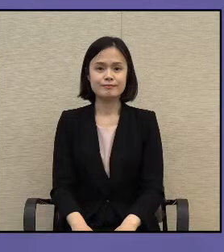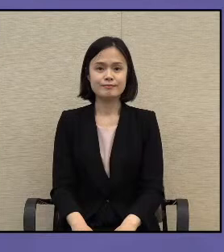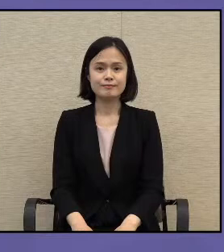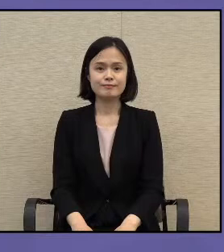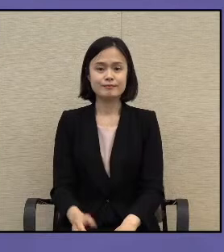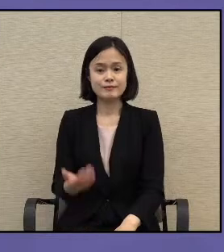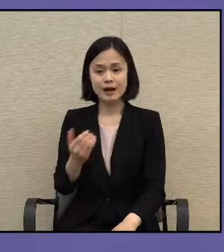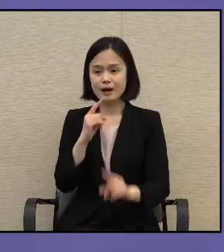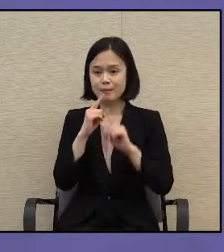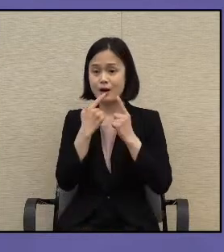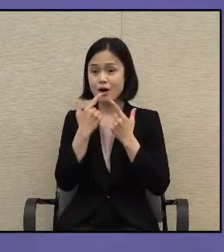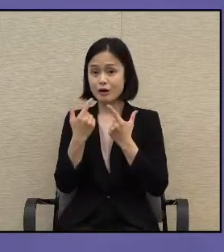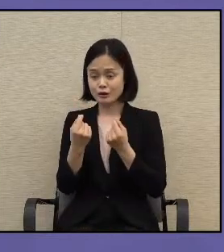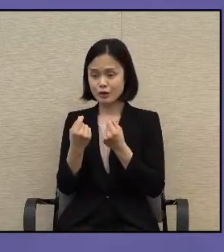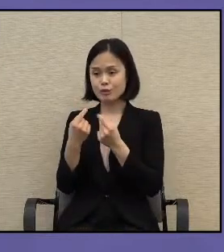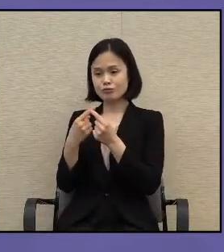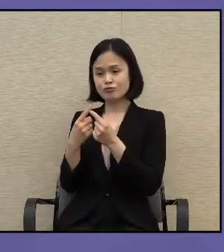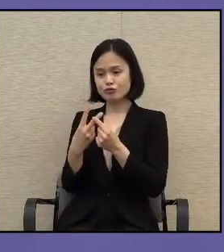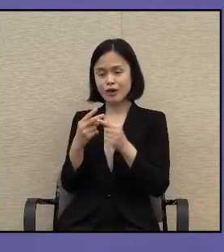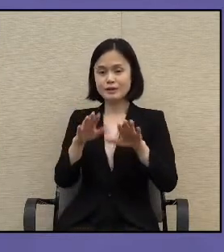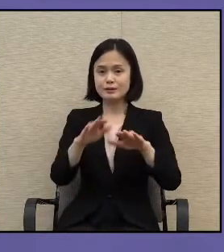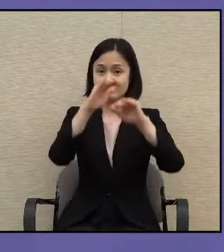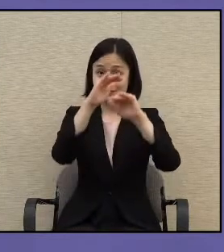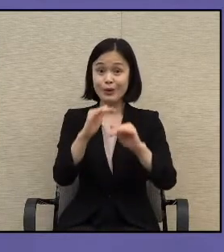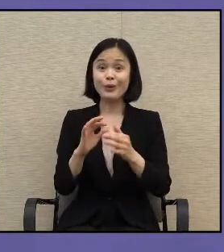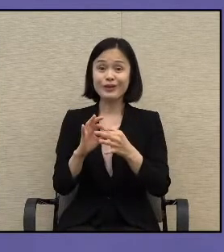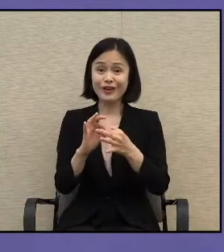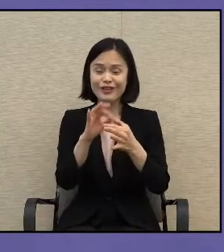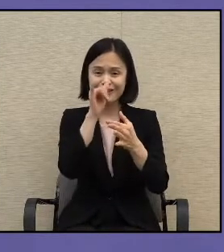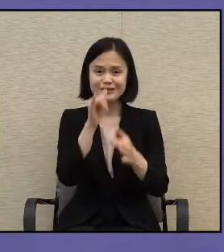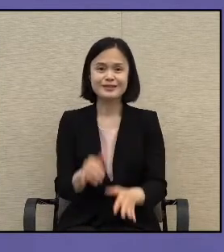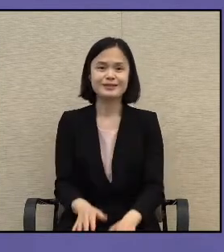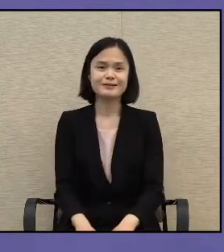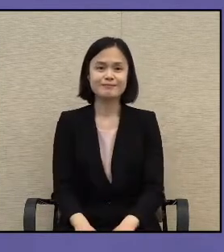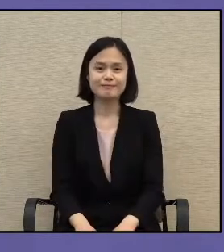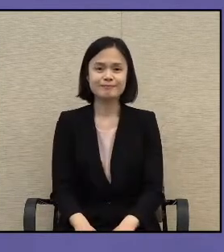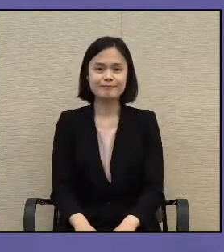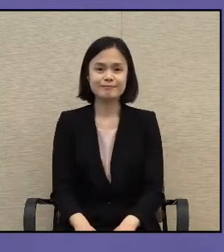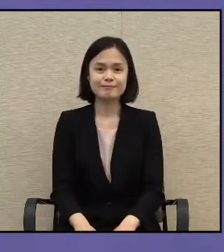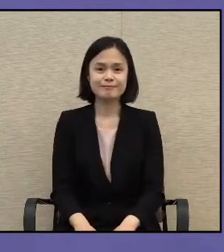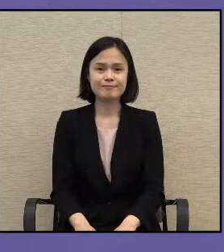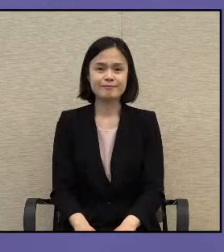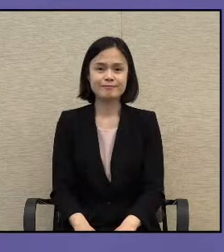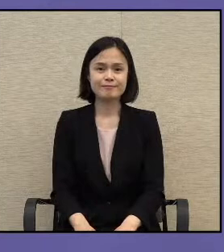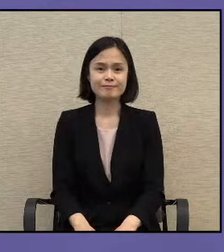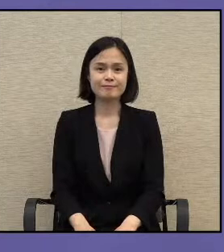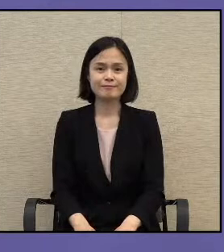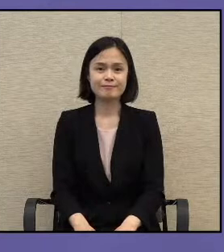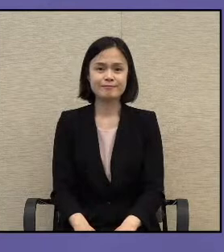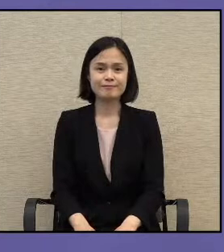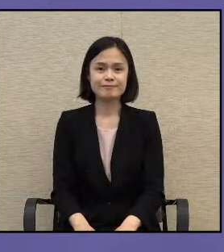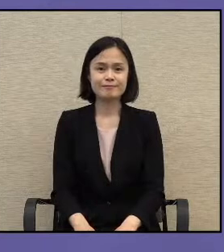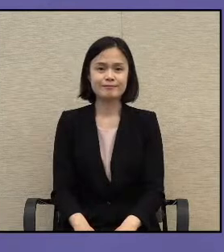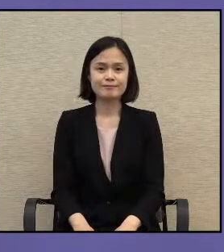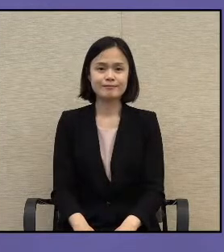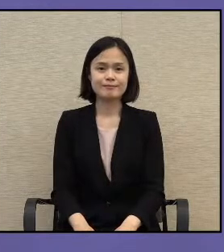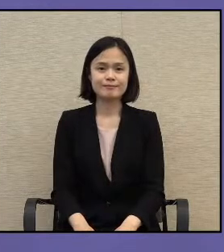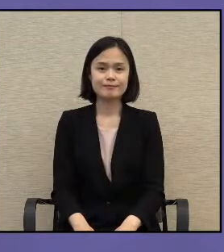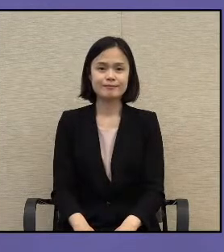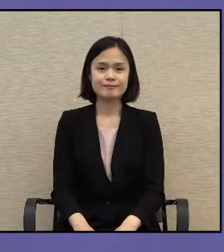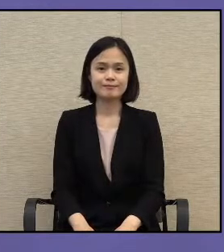연결지어서 생각해 볼 수 있을 것입니다. 그래서 이런 이제 저는